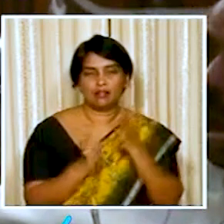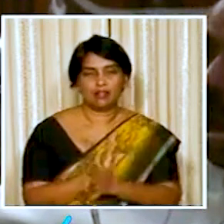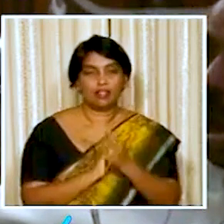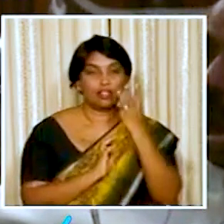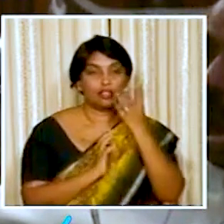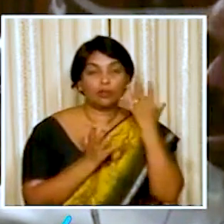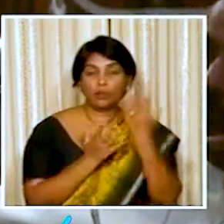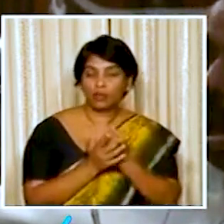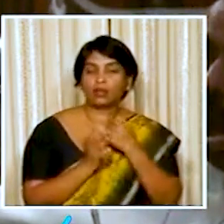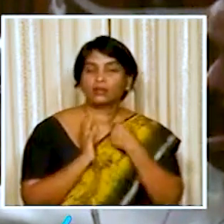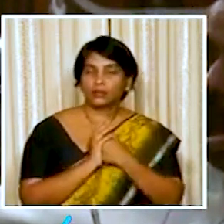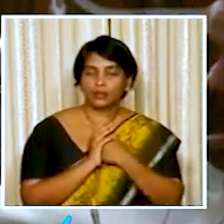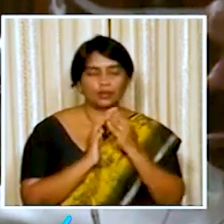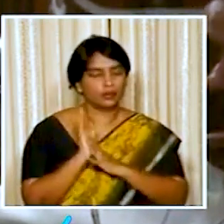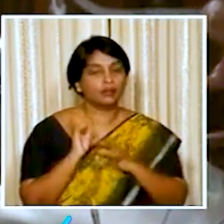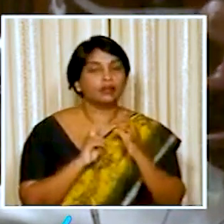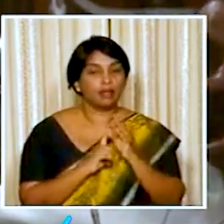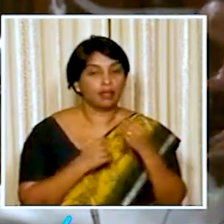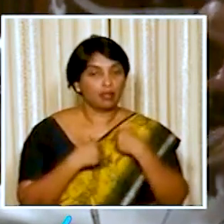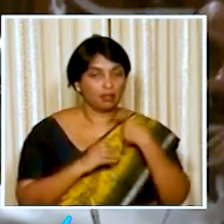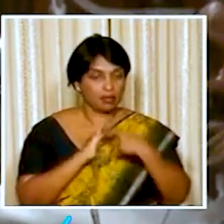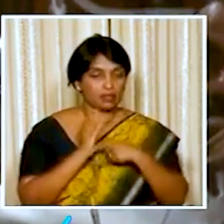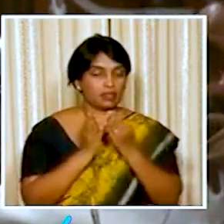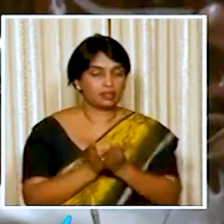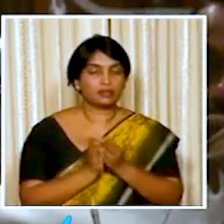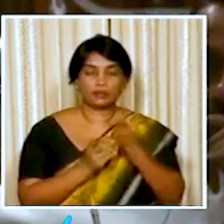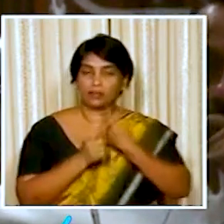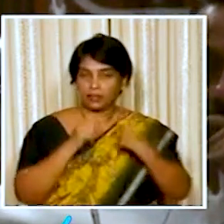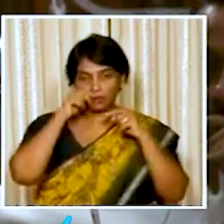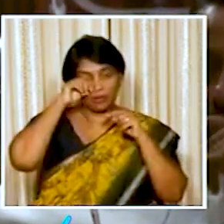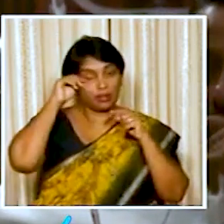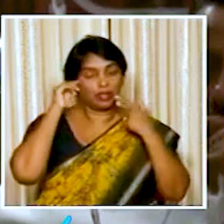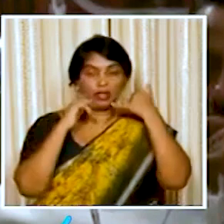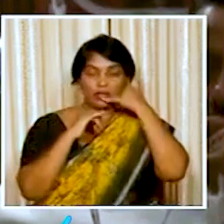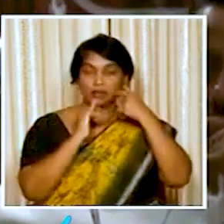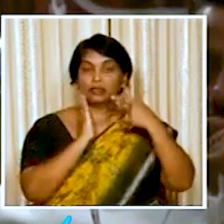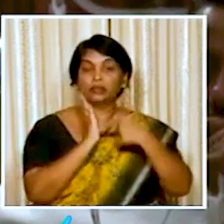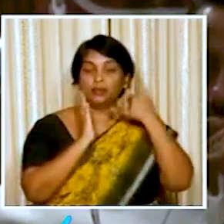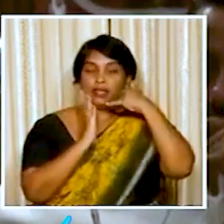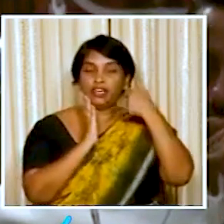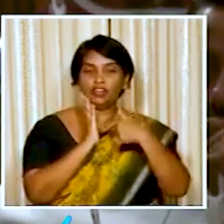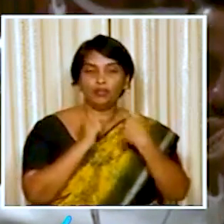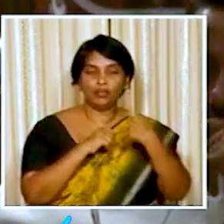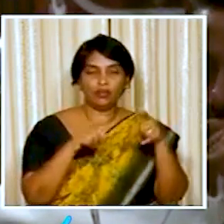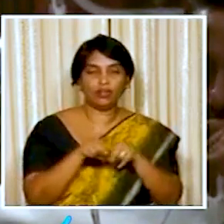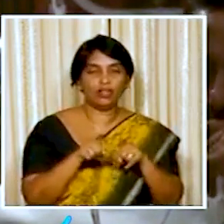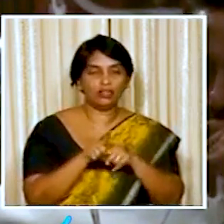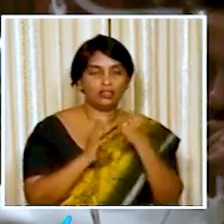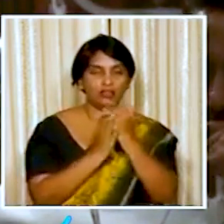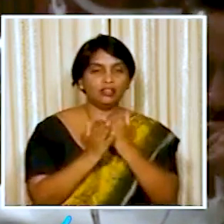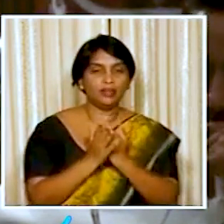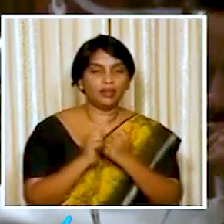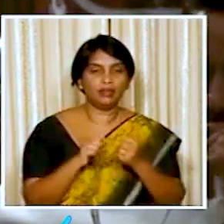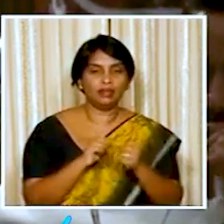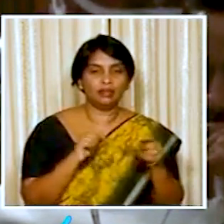පියවගෙන හදන්නේ ගරු මූලාසුරණ මන්ත්‍රීතුමනි අපේ රටේ දෙන සම්පත් විකුණලා, අපේ ටෙලිකොම් එක විකුණලා, අපේ ශ්‍රී ලංකා රක්ෂණ සංස්ථා විකුණලා, අපේ ශ්‍රී